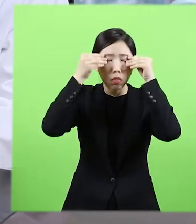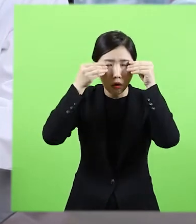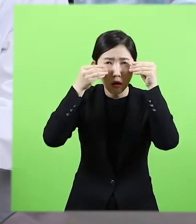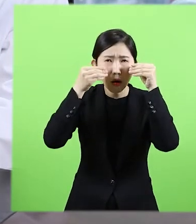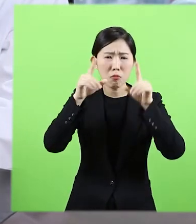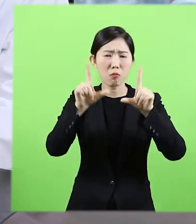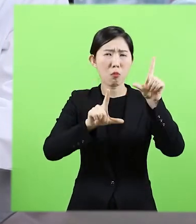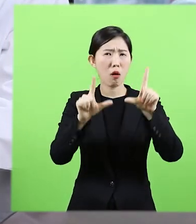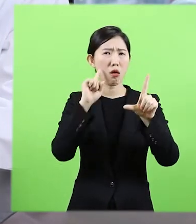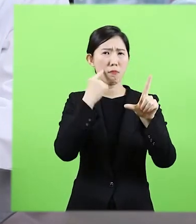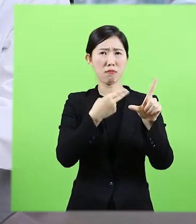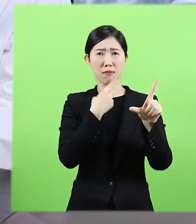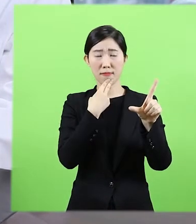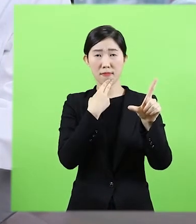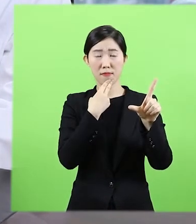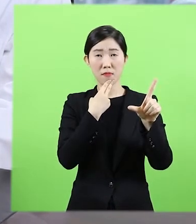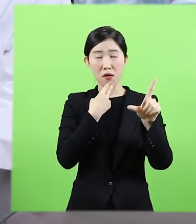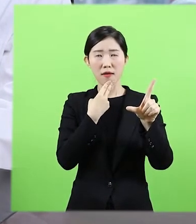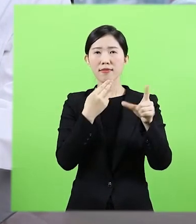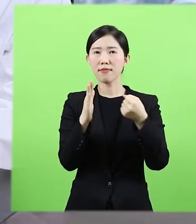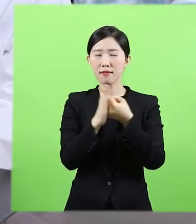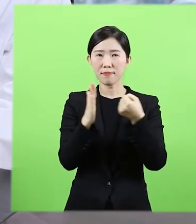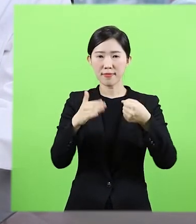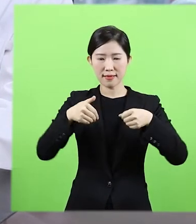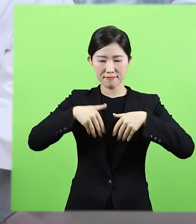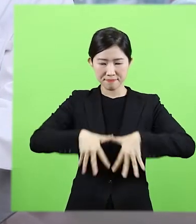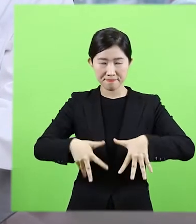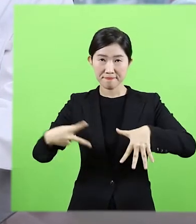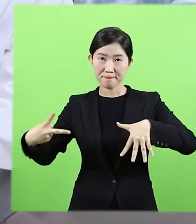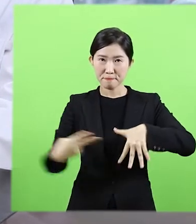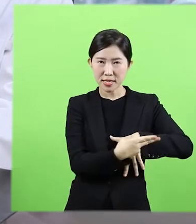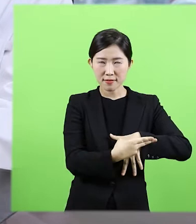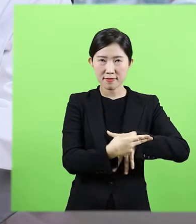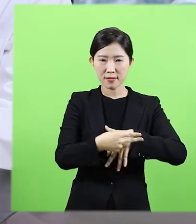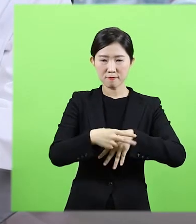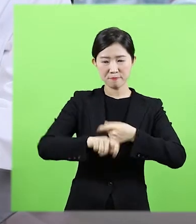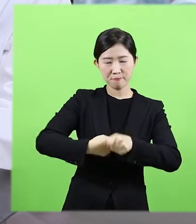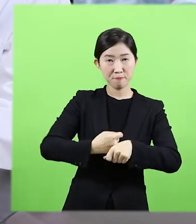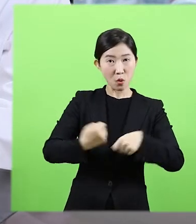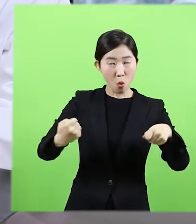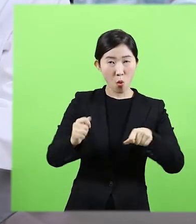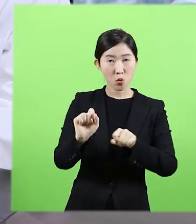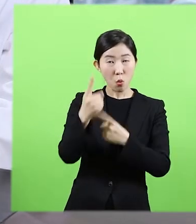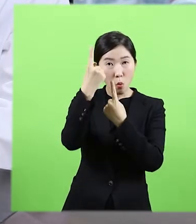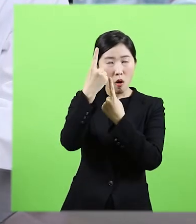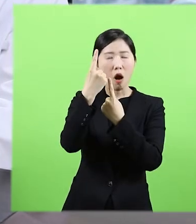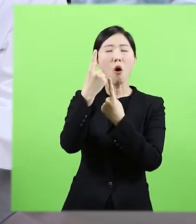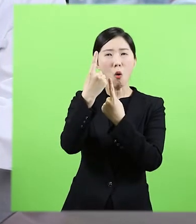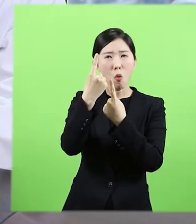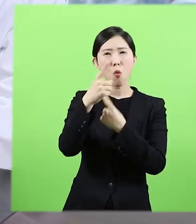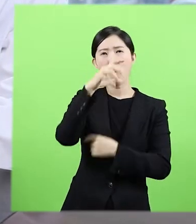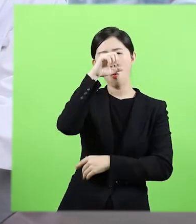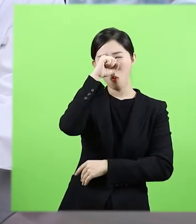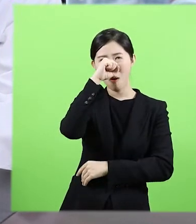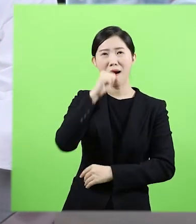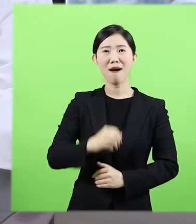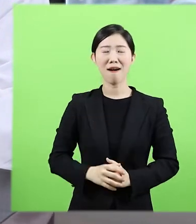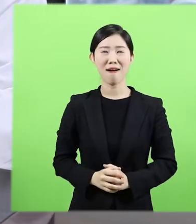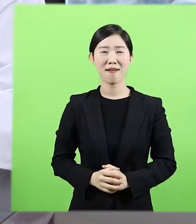나쁜 것입니다. 그러니까 허리 단을수선하고 허리띠를 동시에 매는 것이 가장 좋다 이거죠.